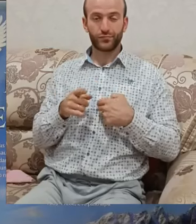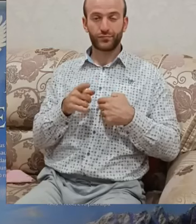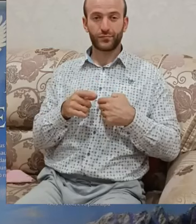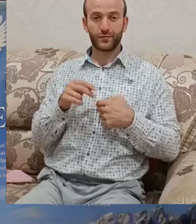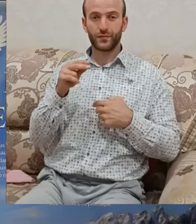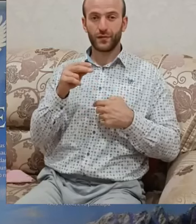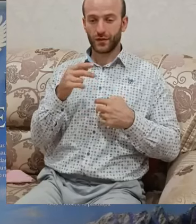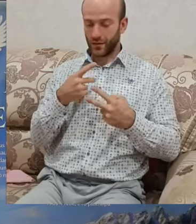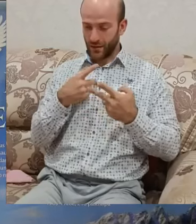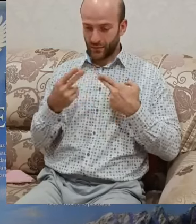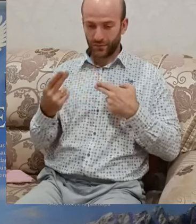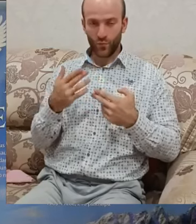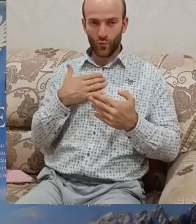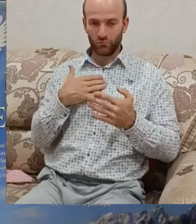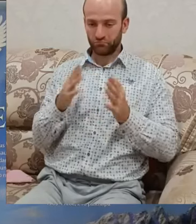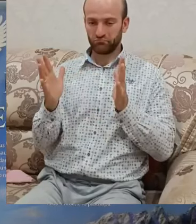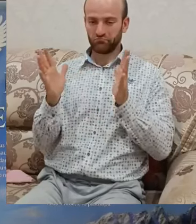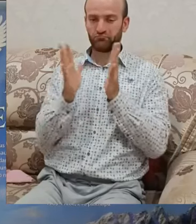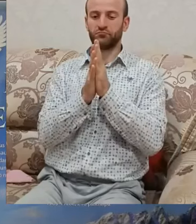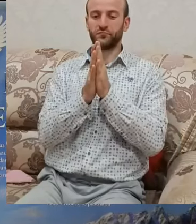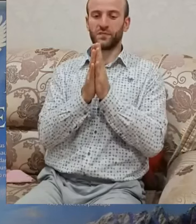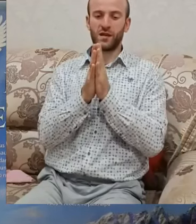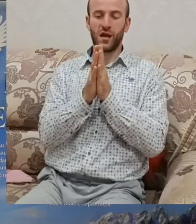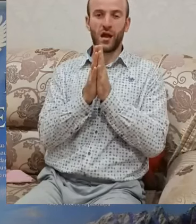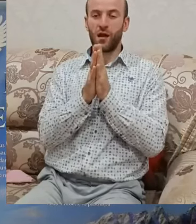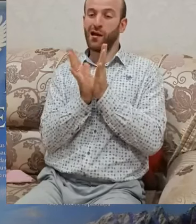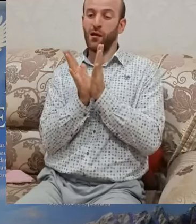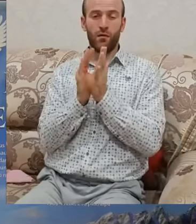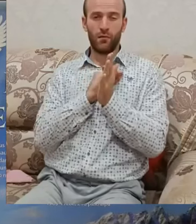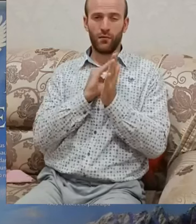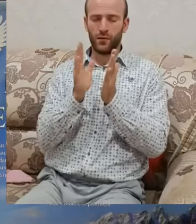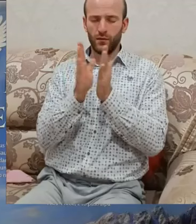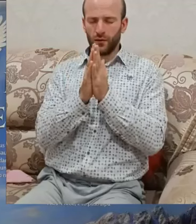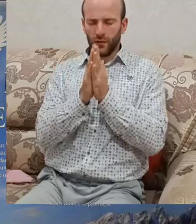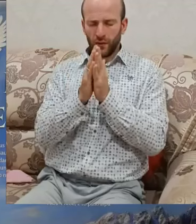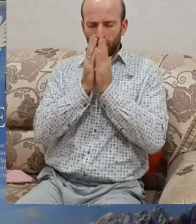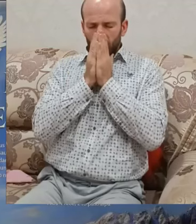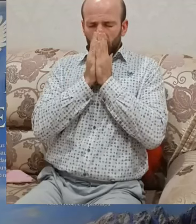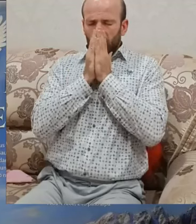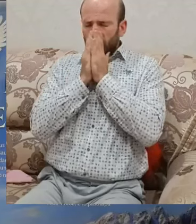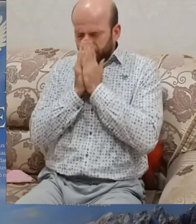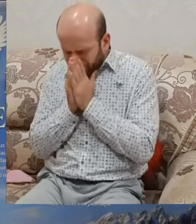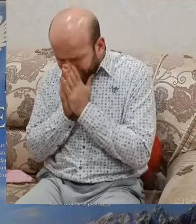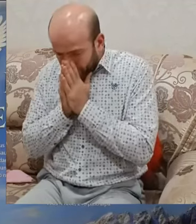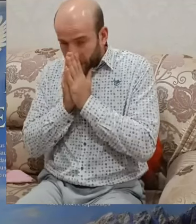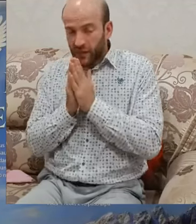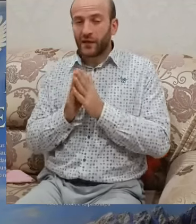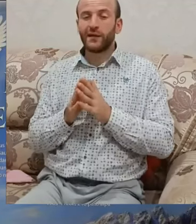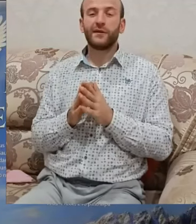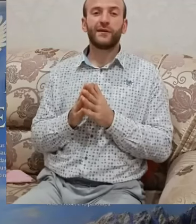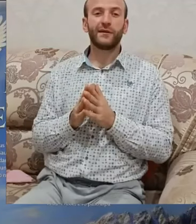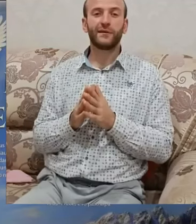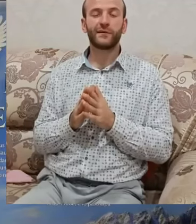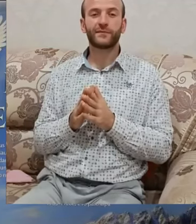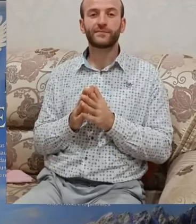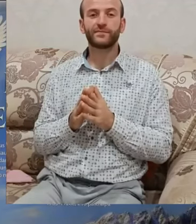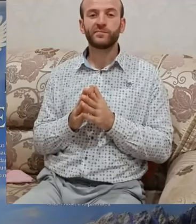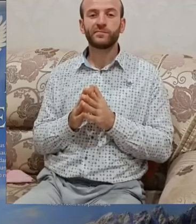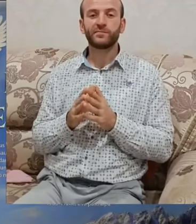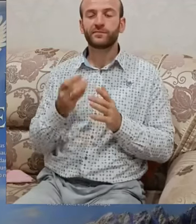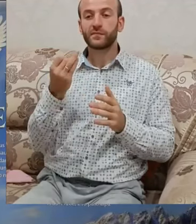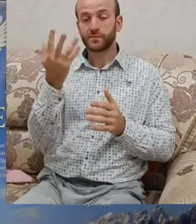Tada pranašas ir ritinys tapo vienas kito dalimi. Tada prorok ir svitok stali частью друг друга. Taip ir tikintysis,